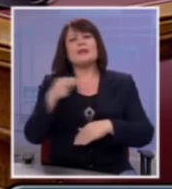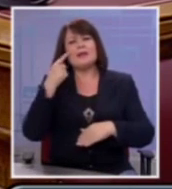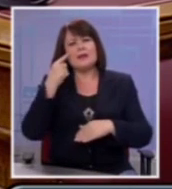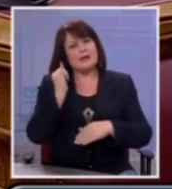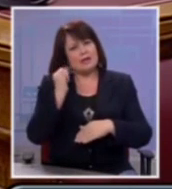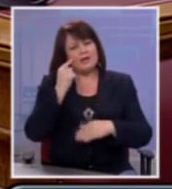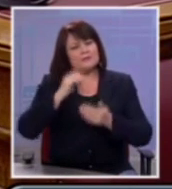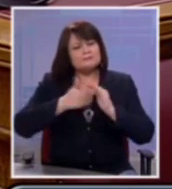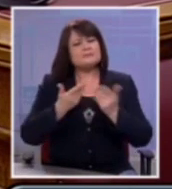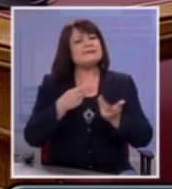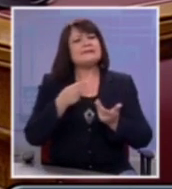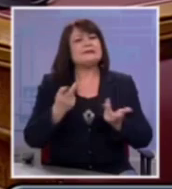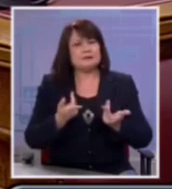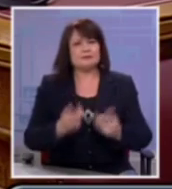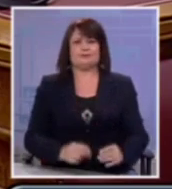απασχολεί ακόμα.